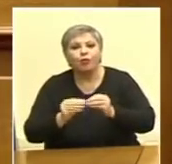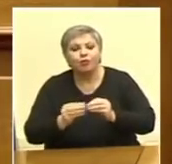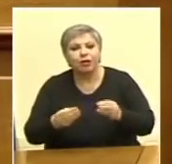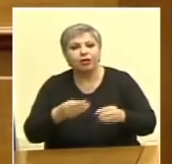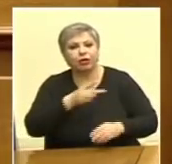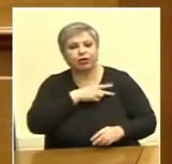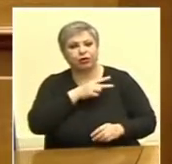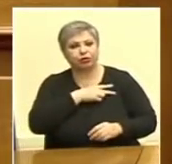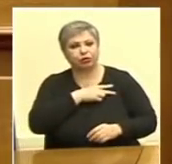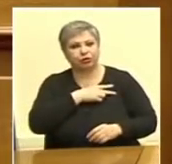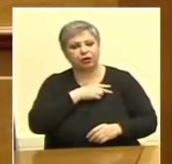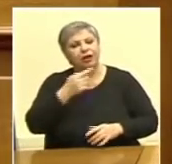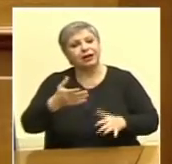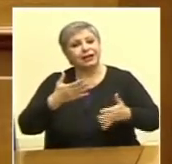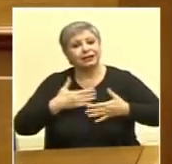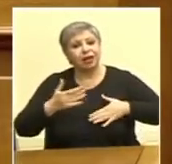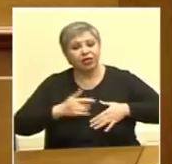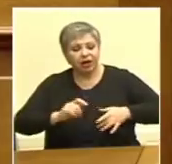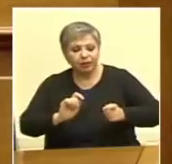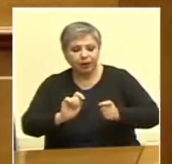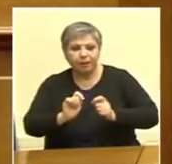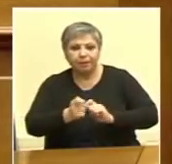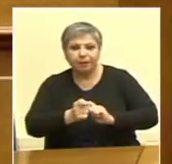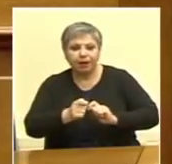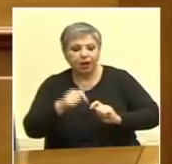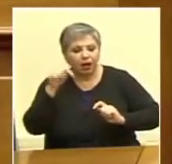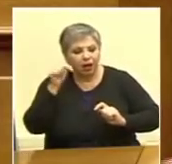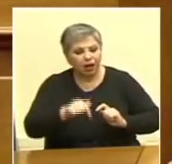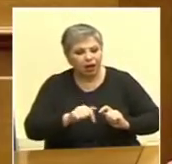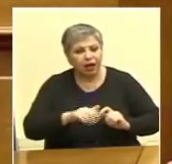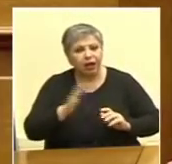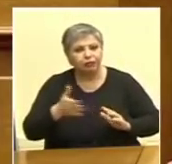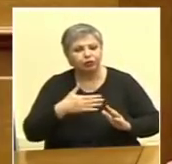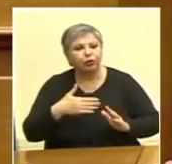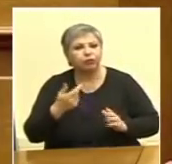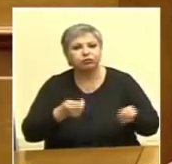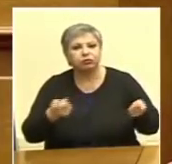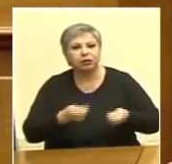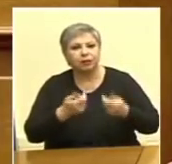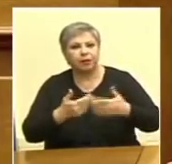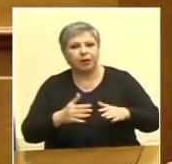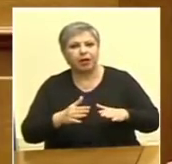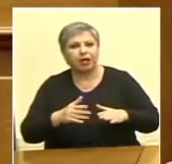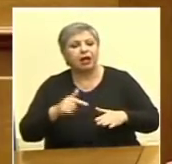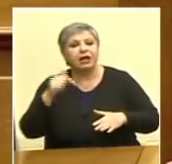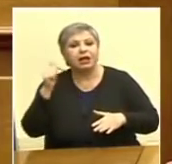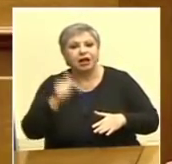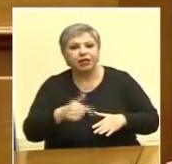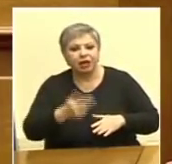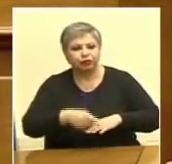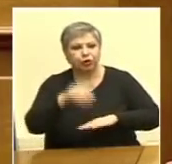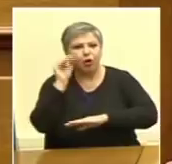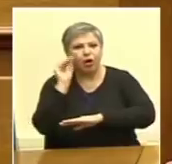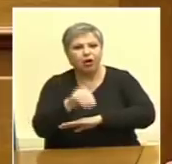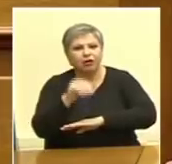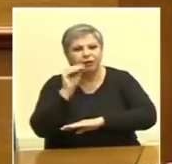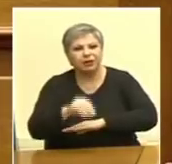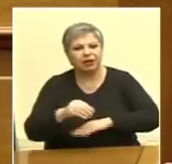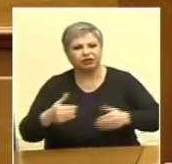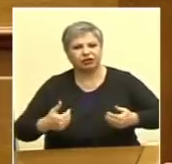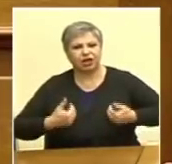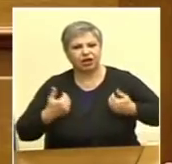την εικόνα, αυτή την κατάσταση της ακραίας εργασιακής εκμετάλλευσης που βιώνουν οι νέες και οι νέες στη χώρα